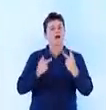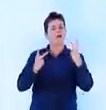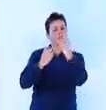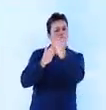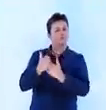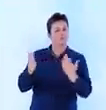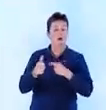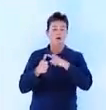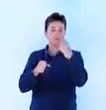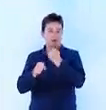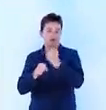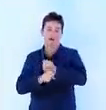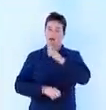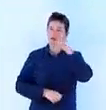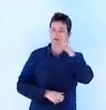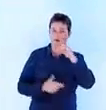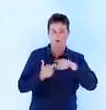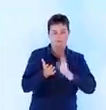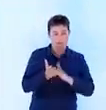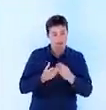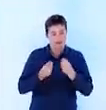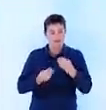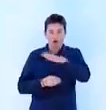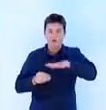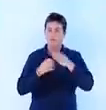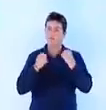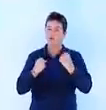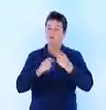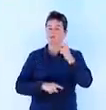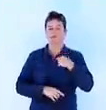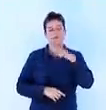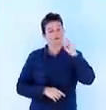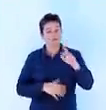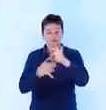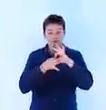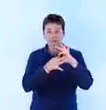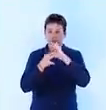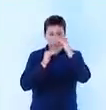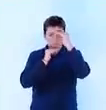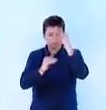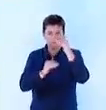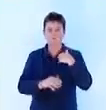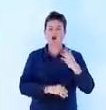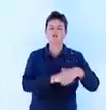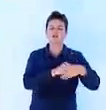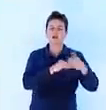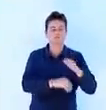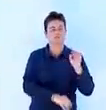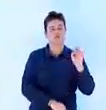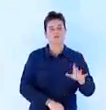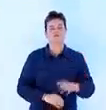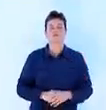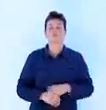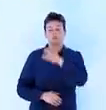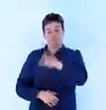l'effort et du mérite qui nous permettront d'être plus forts. Nous devons croire à la solidarité et refuser l'assistanat. Celui qui